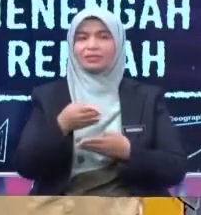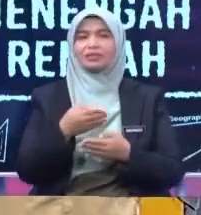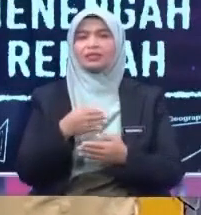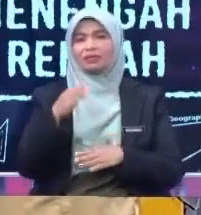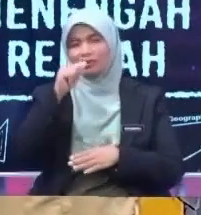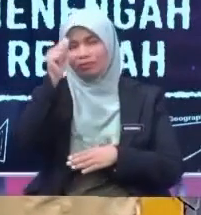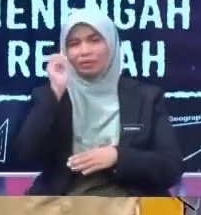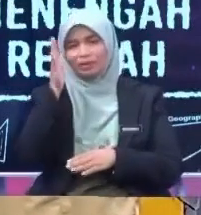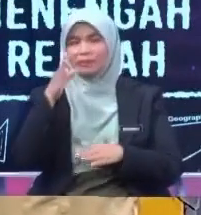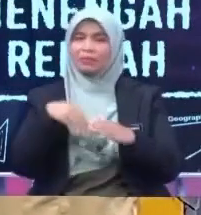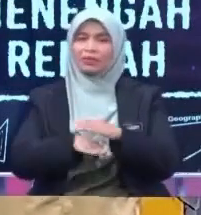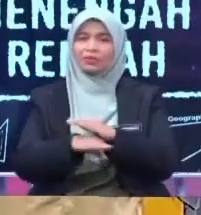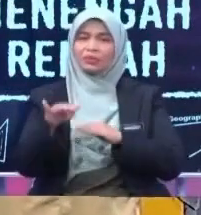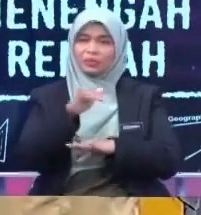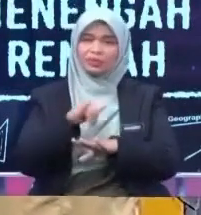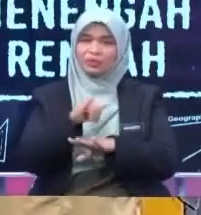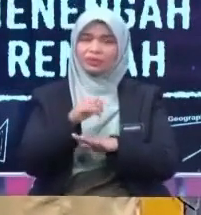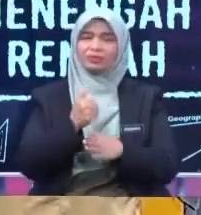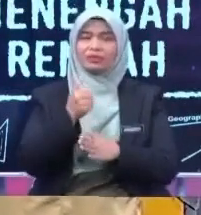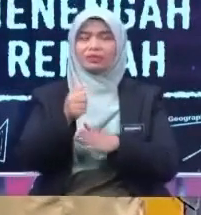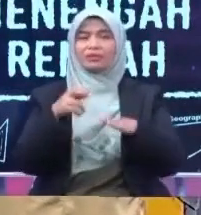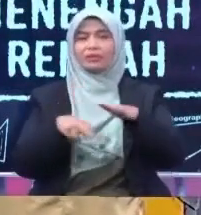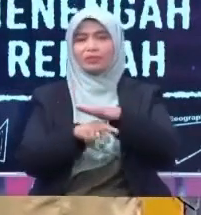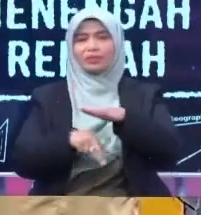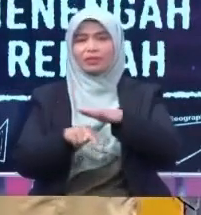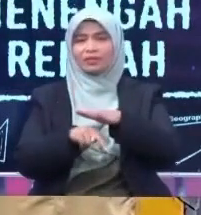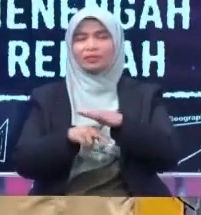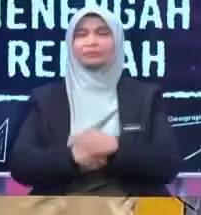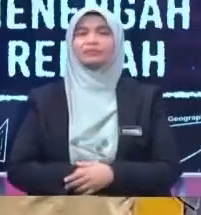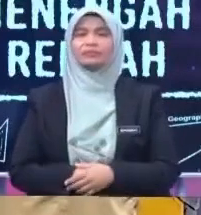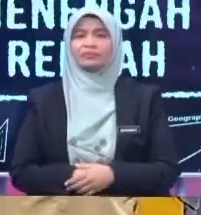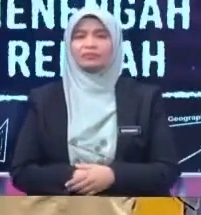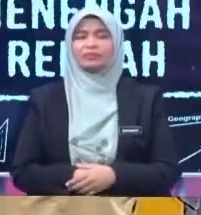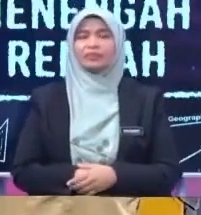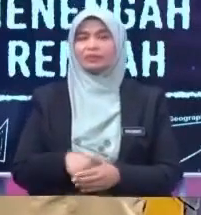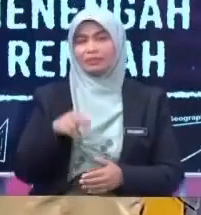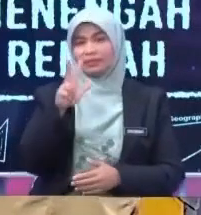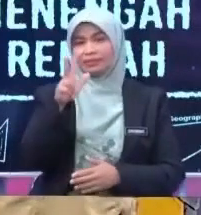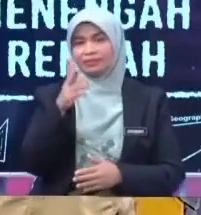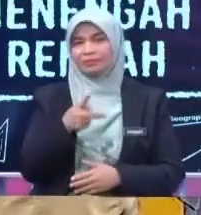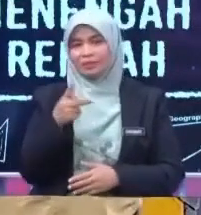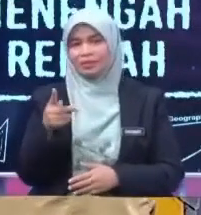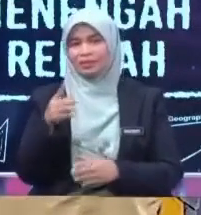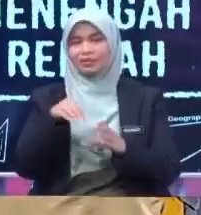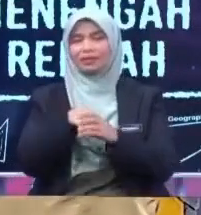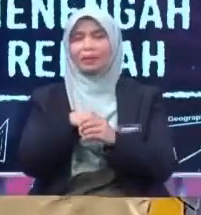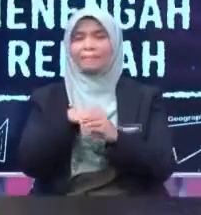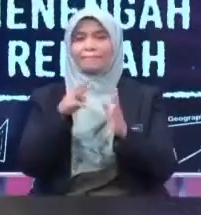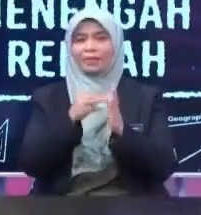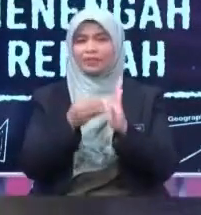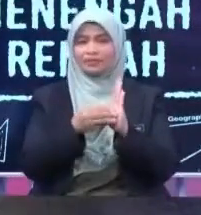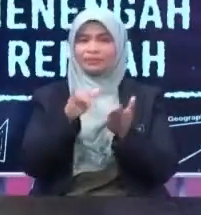Allah akan masukkan kita ke dalam syurga ataupun neraka. Okay. Ada tiga aspek utama dalam maksud tu. Maksudnya